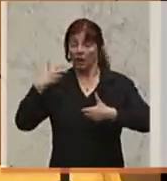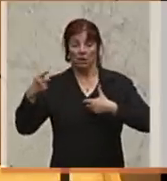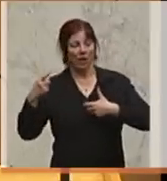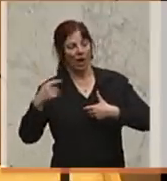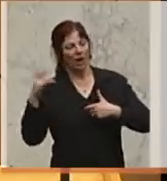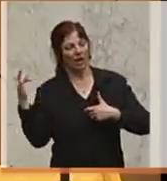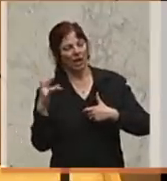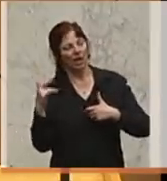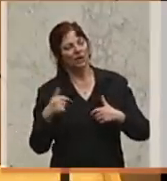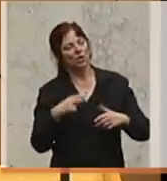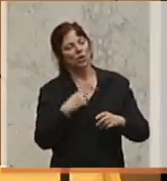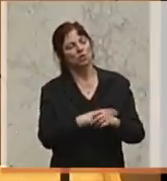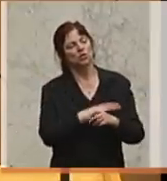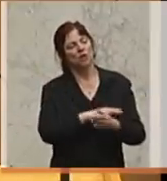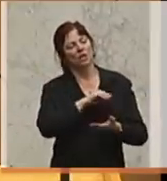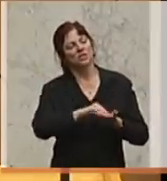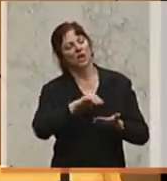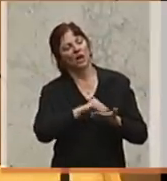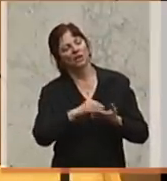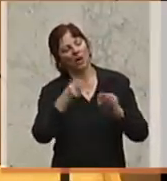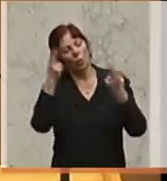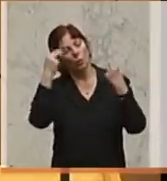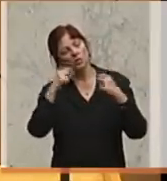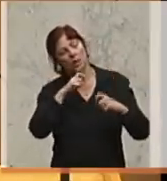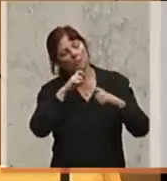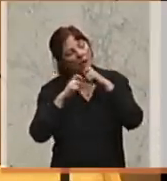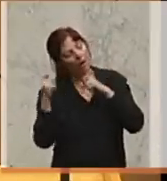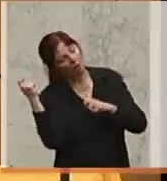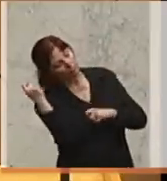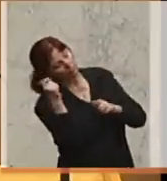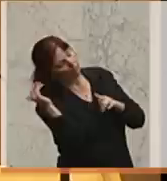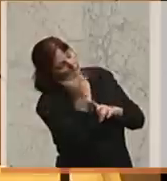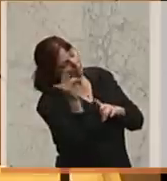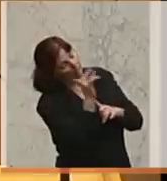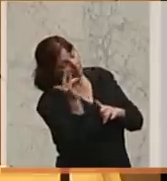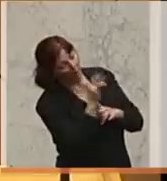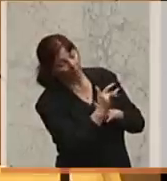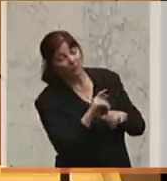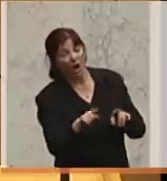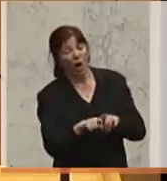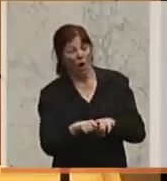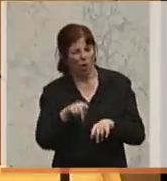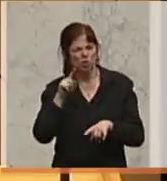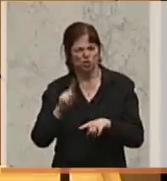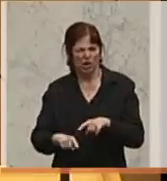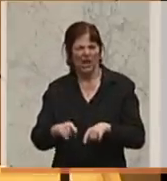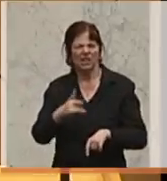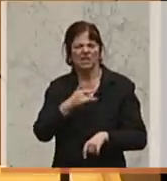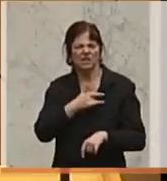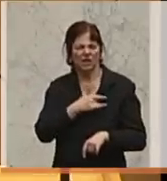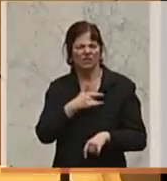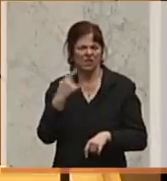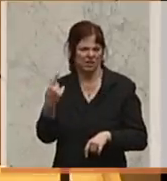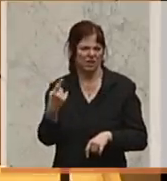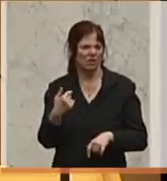Staatssekretär Ostermayer hinhaut, dann offensichtlich auch am schlechten Gewissen heraus, denn der einzige Unterschied zwischen